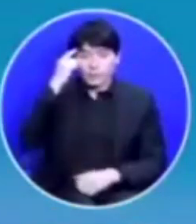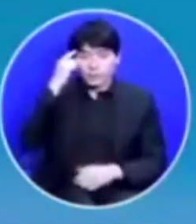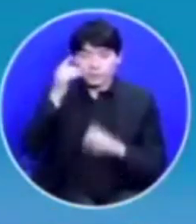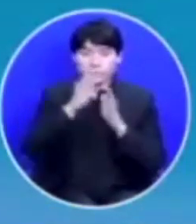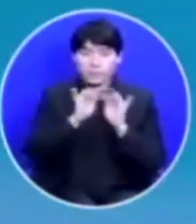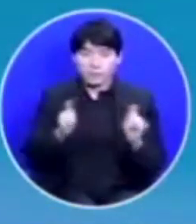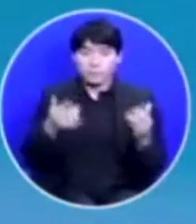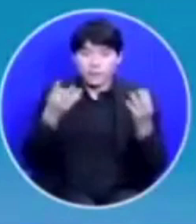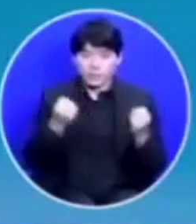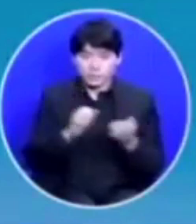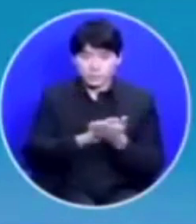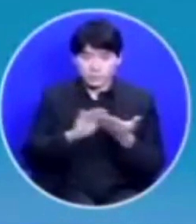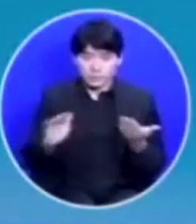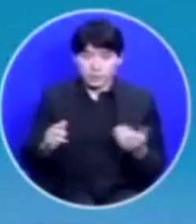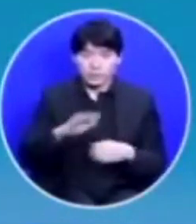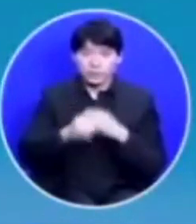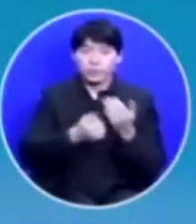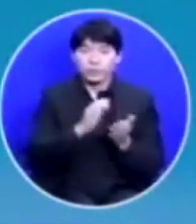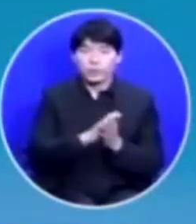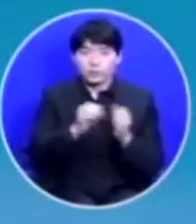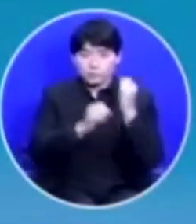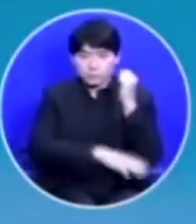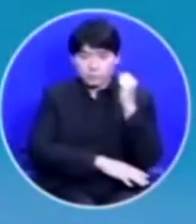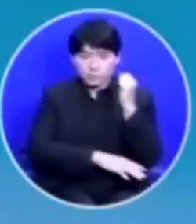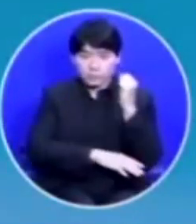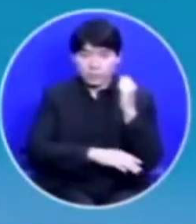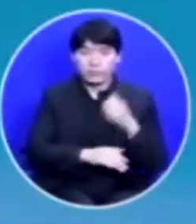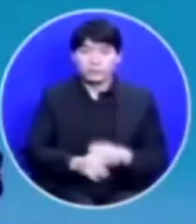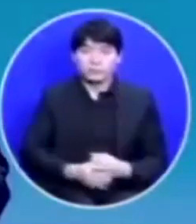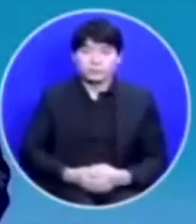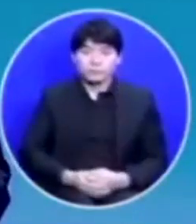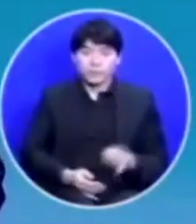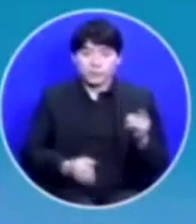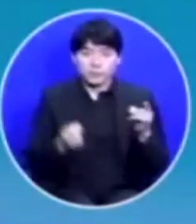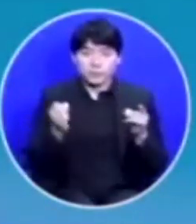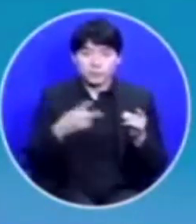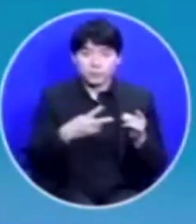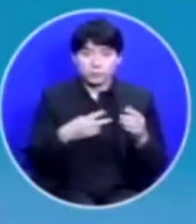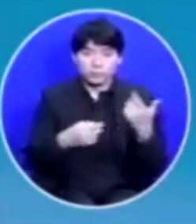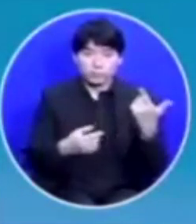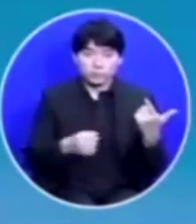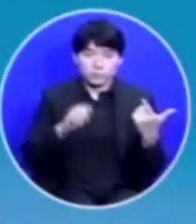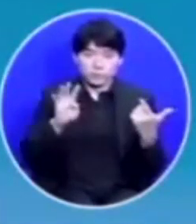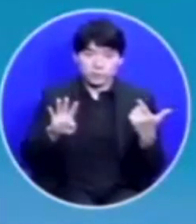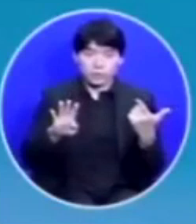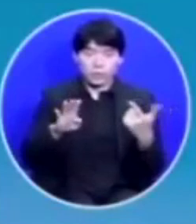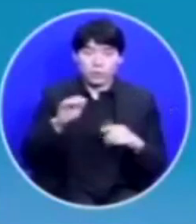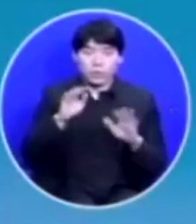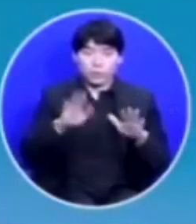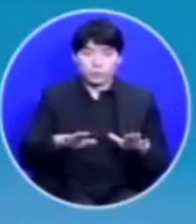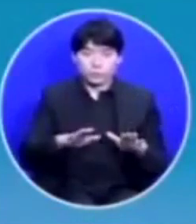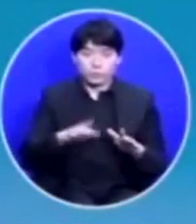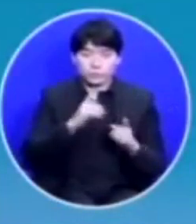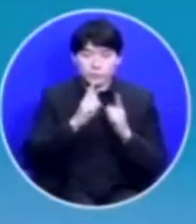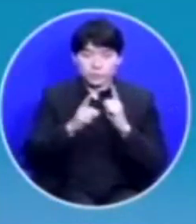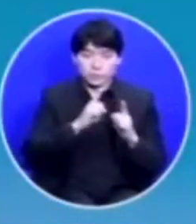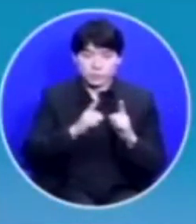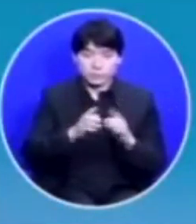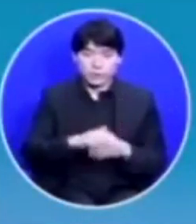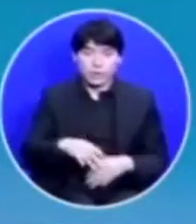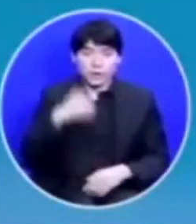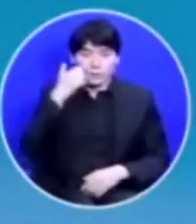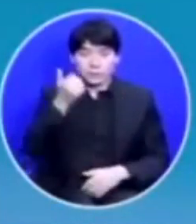그것도 성경에 근거해 있는 말씀이에요 에베소서 6장 4절 오늘 본문 말씀에 보면 또 아비드